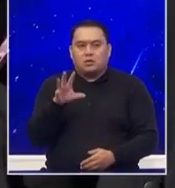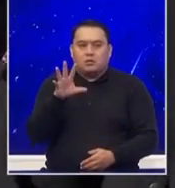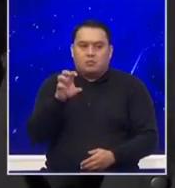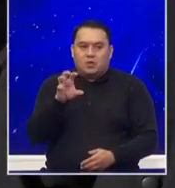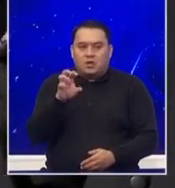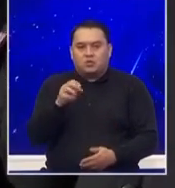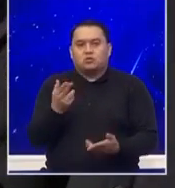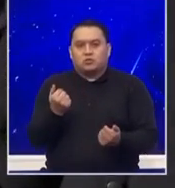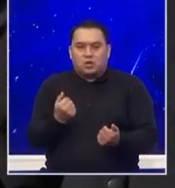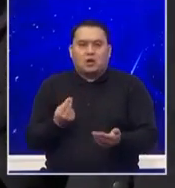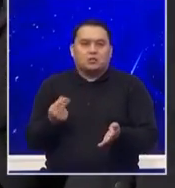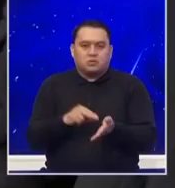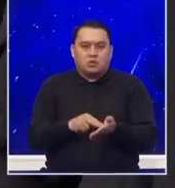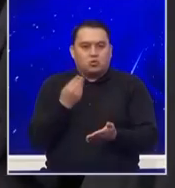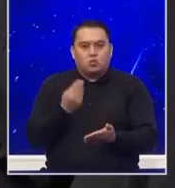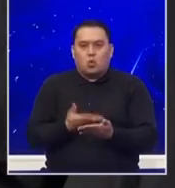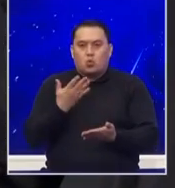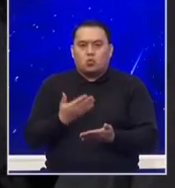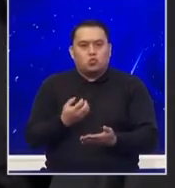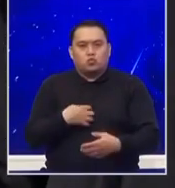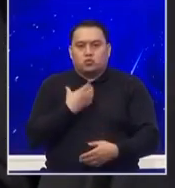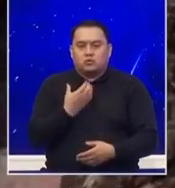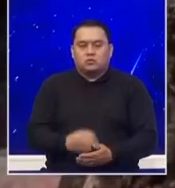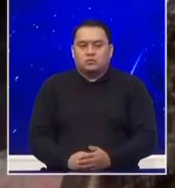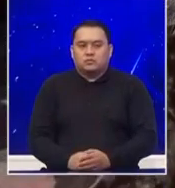350-300. Да, 500 стоит. Конечно, дорого, бьет по карману.